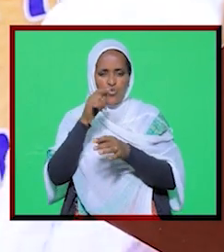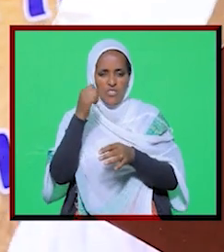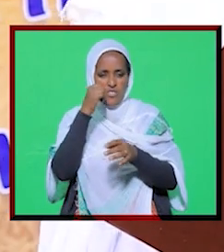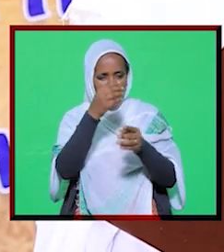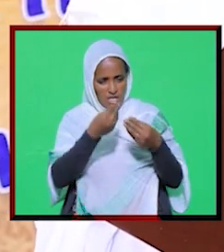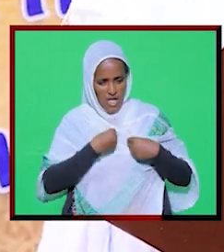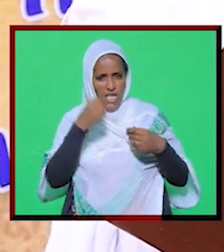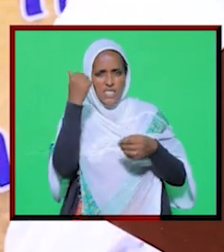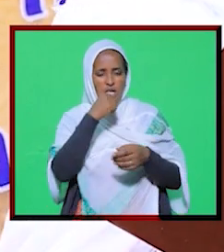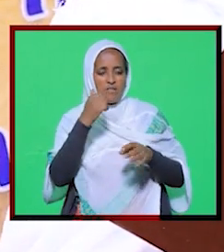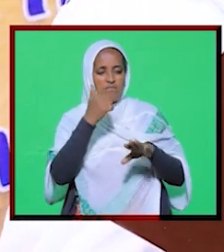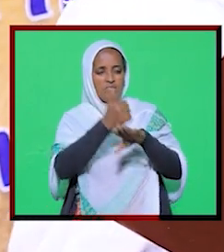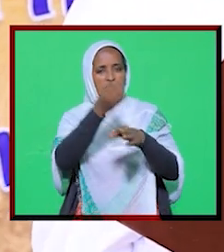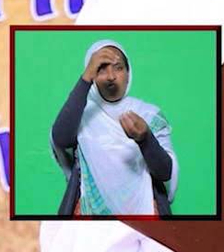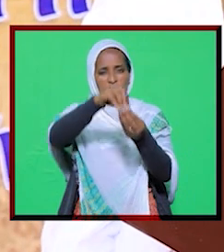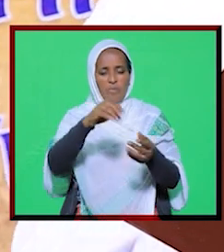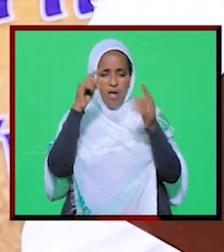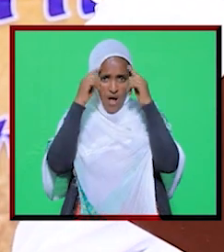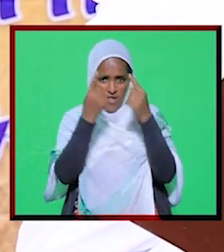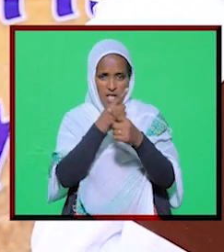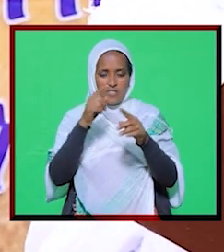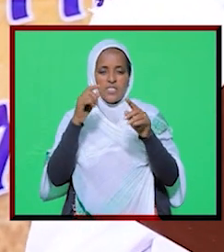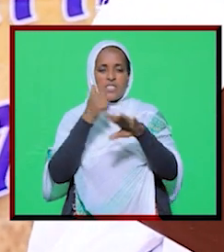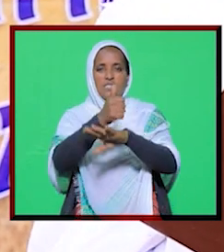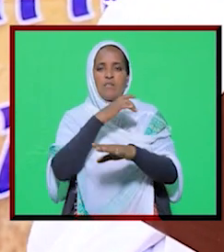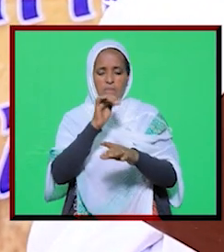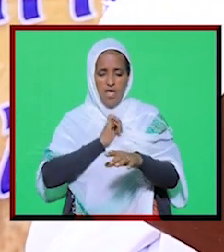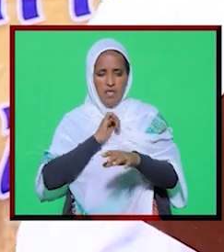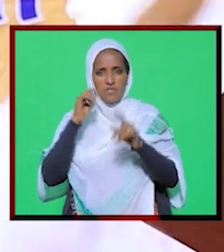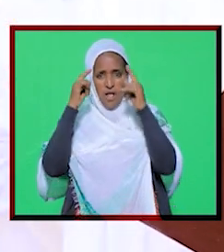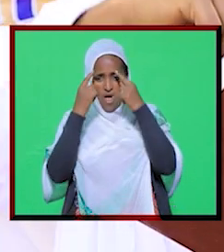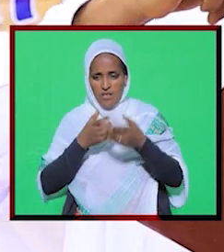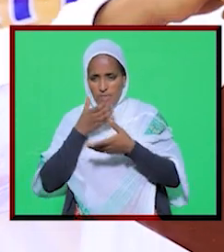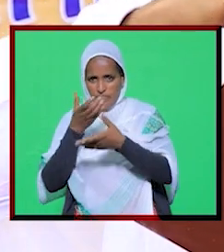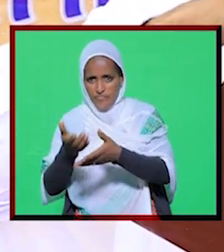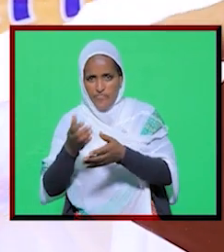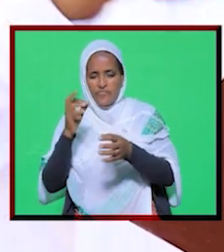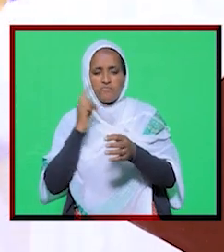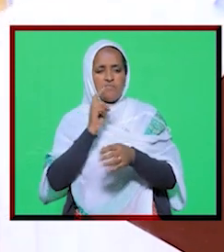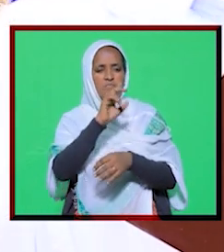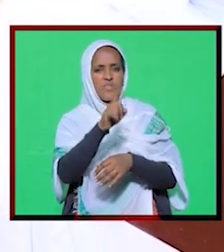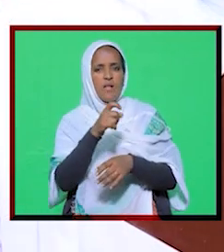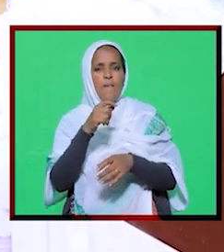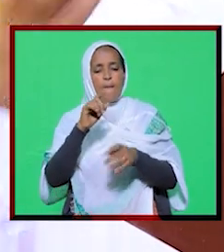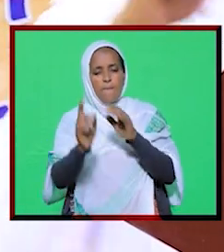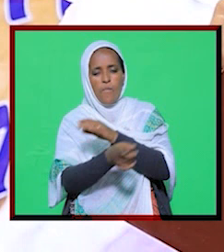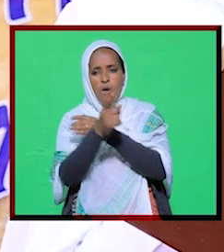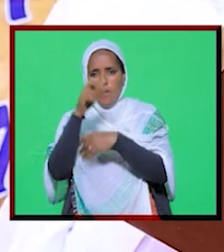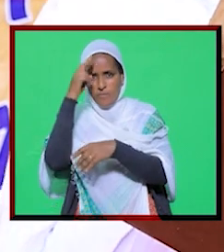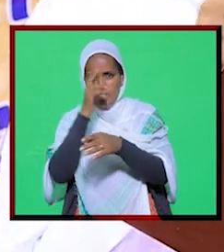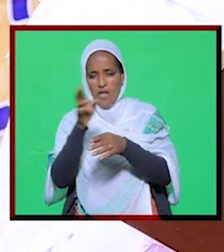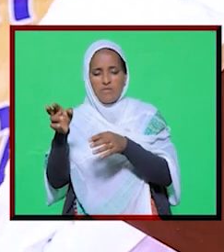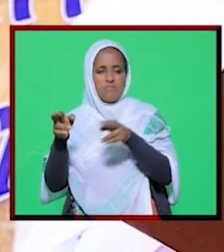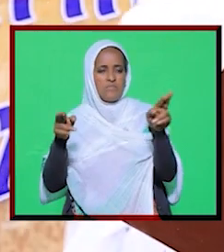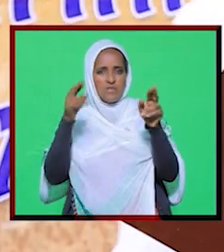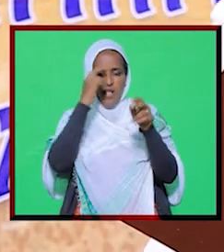አለ። አዳም ክስ ጨመረበት። ኃጢአት ደግሞ ክስ አይደለም፣ የራስን ኃጢአት መናገር ነው። ሔዋን ስትጠየቅ ደግሞ በባብ አመካኘች። እንዲህ አይነት